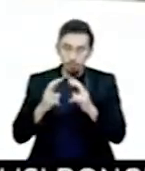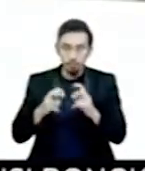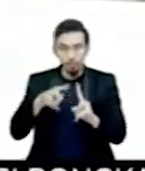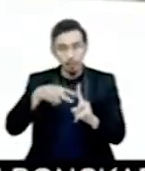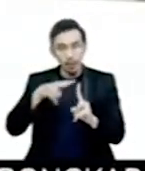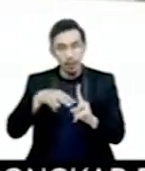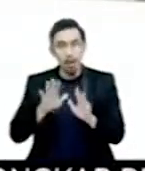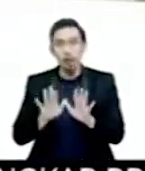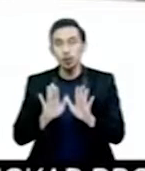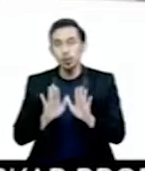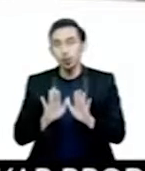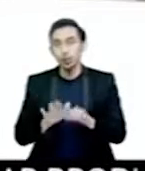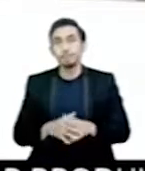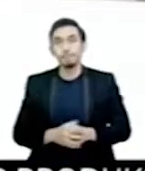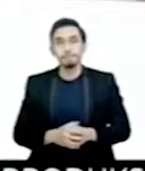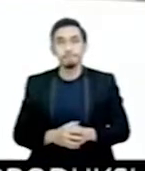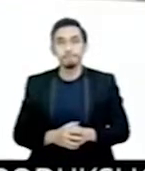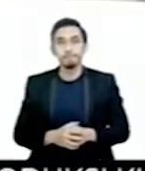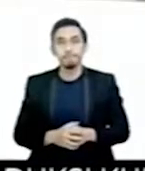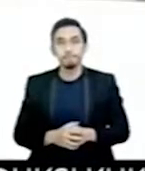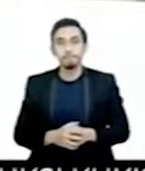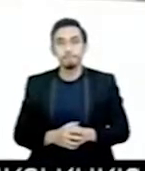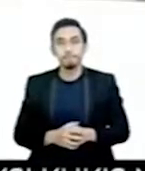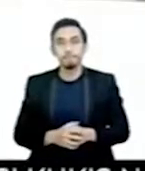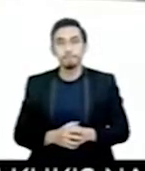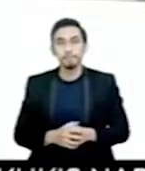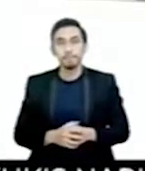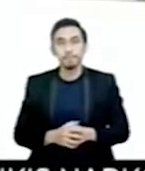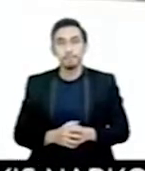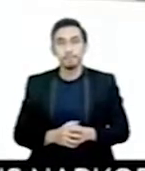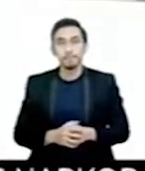ini. Dari Jakarta, Vito Erlangga, Pandu Priyo Aji, Wildan Aulia, iNews melaporkan.